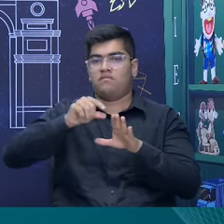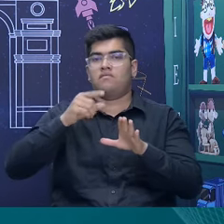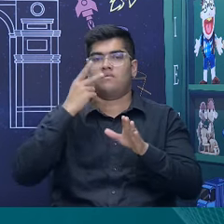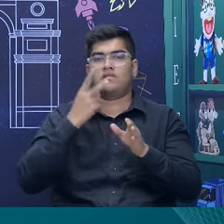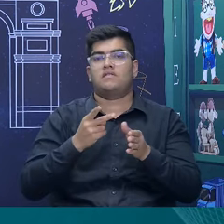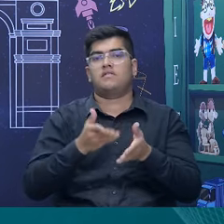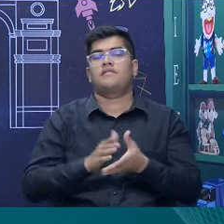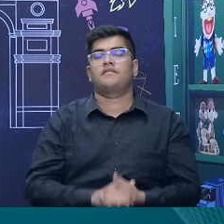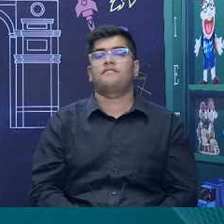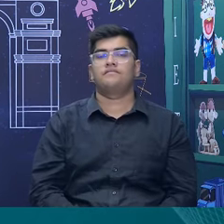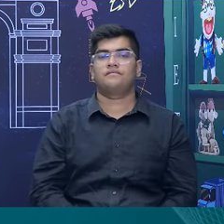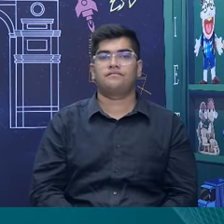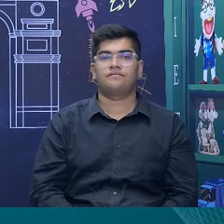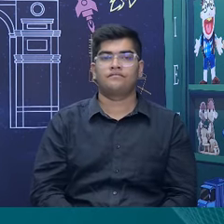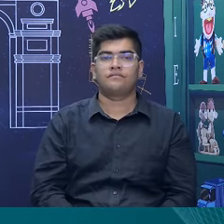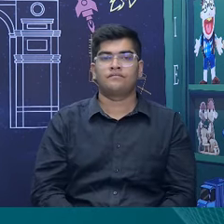जाएगी